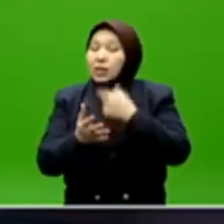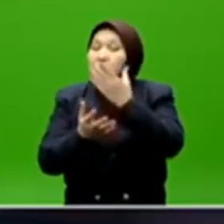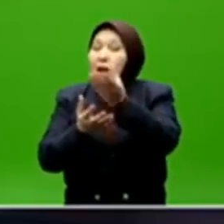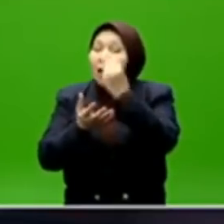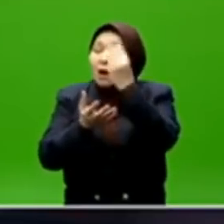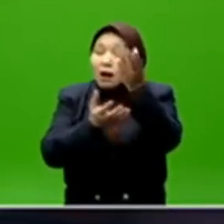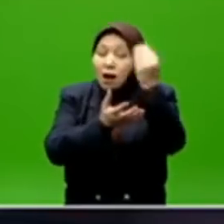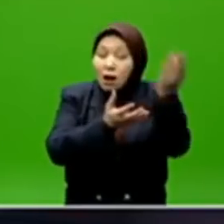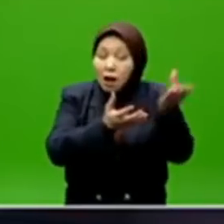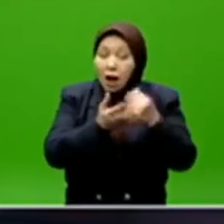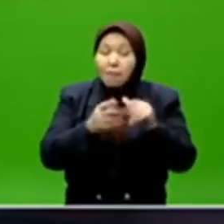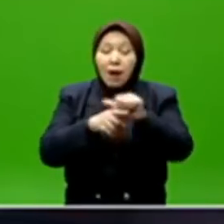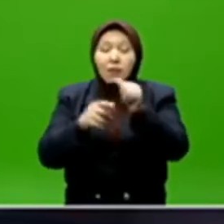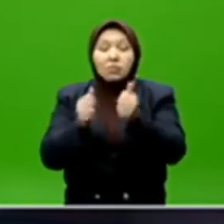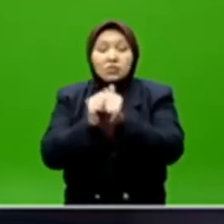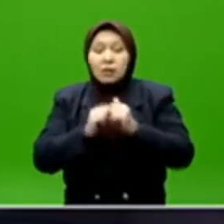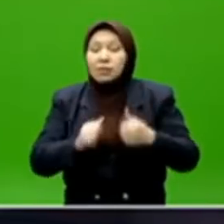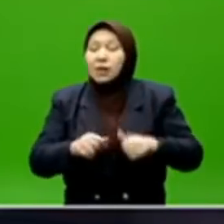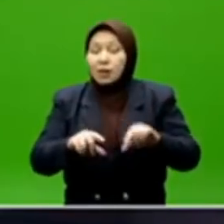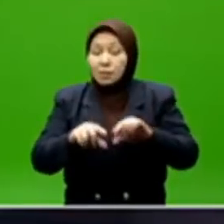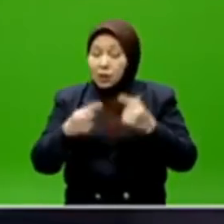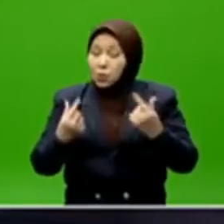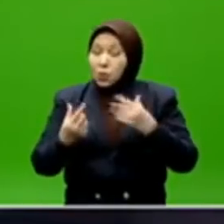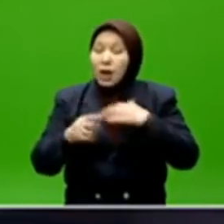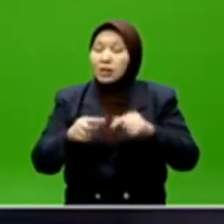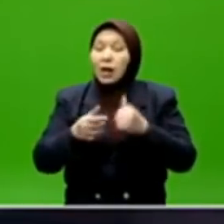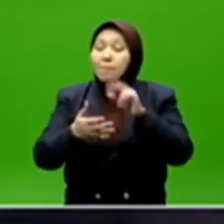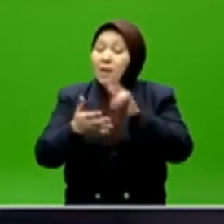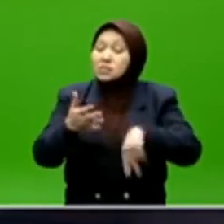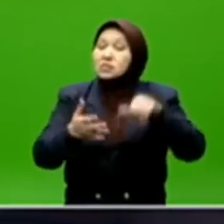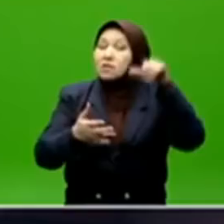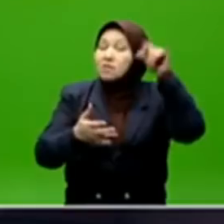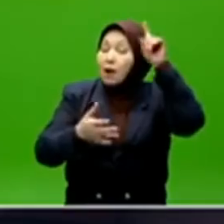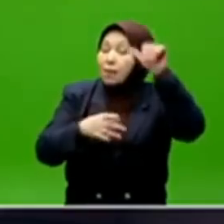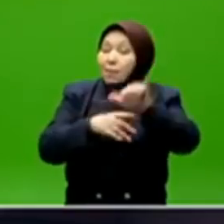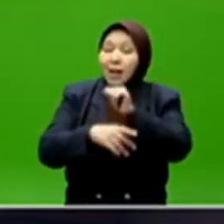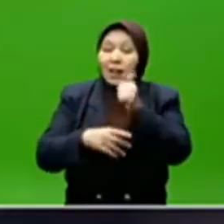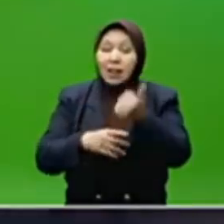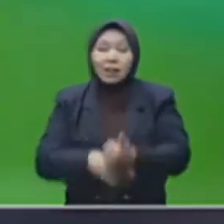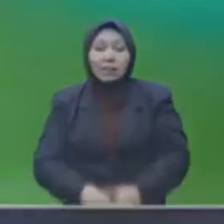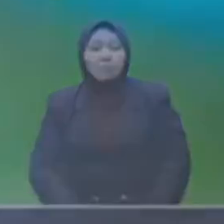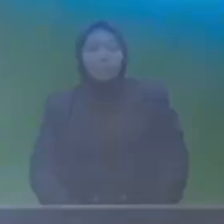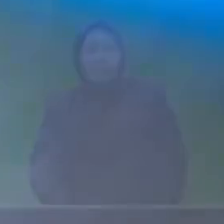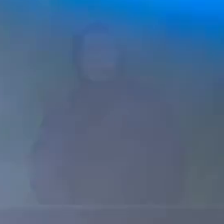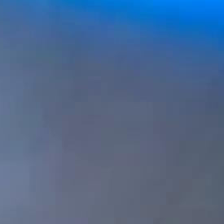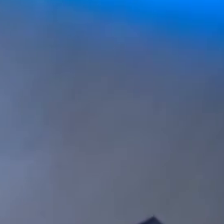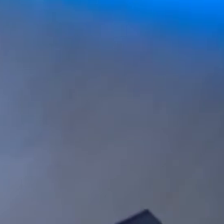kita amalkan bersama. Kita berehat sebentar, My Quran Time, baca faham amal insya-Allah.